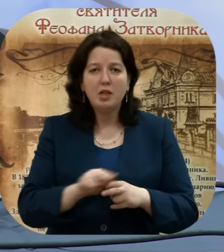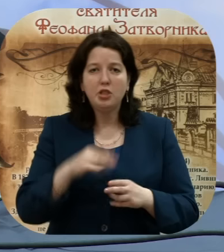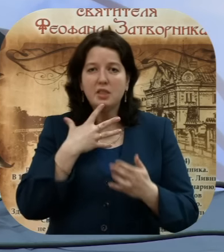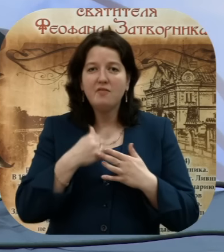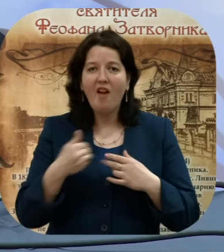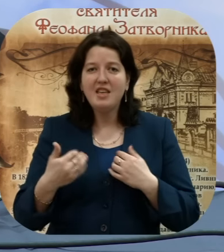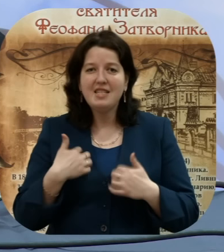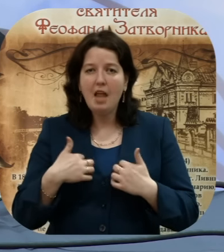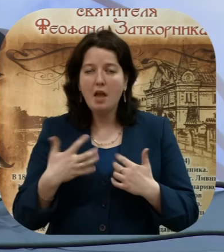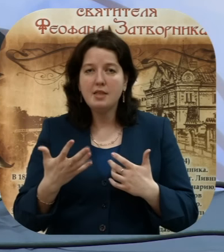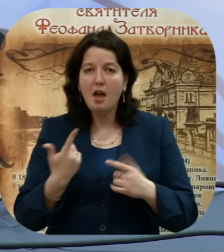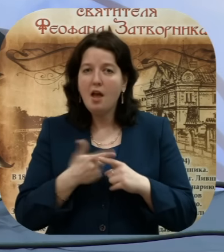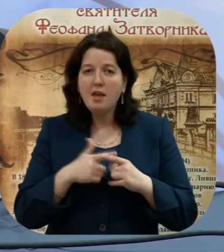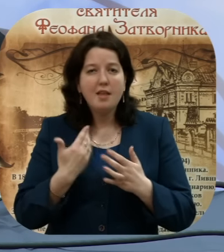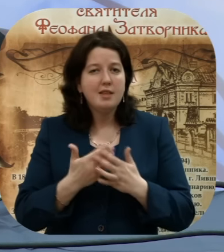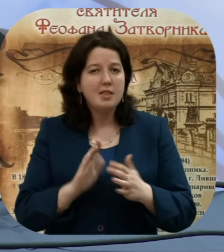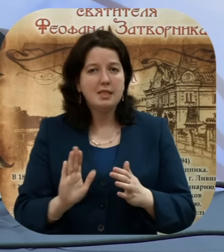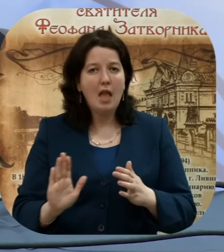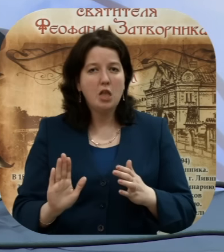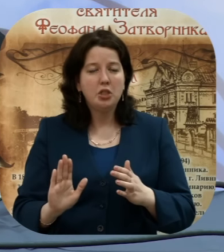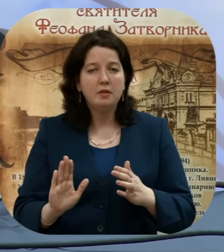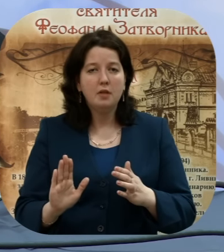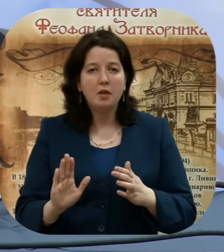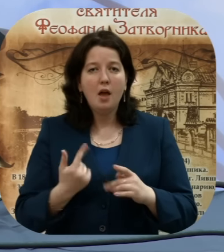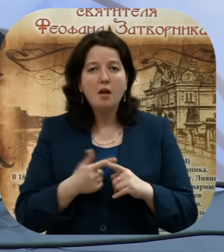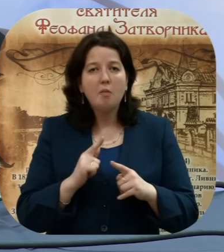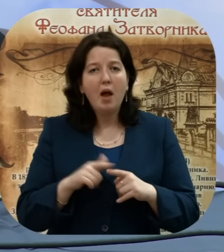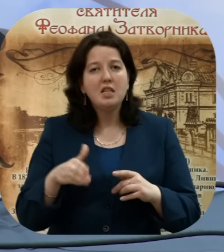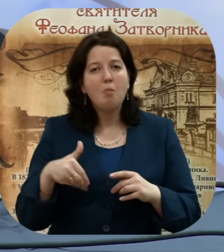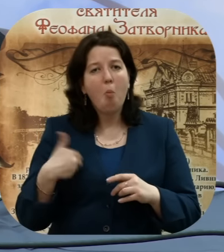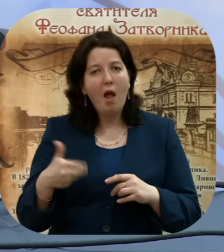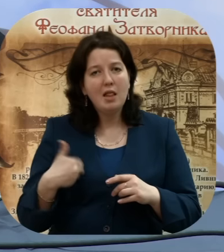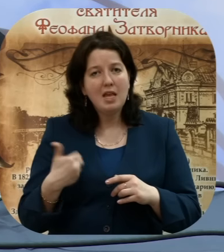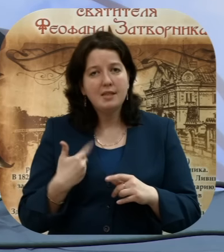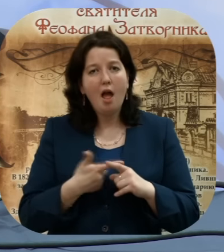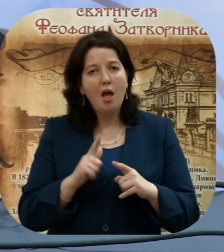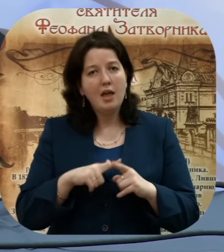не значит. Поэтому полезно